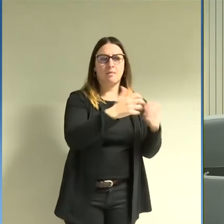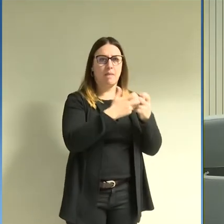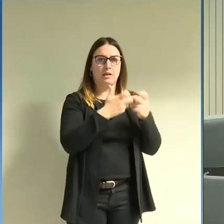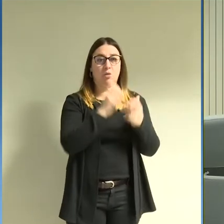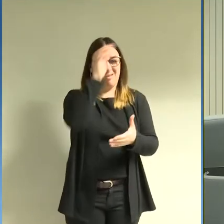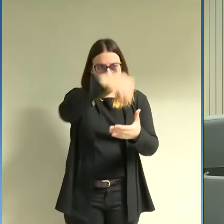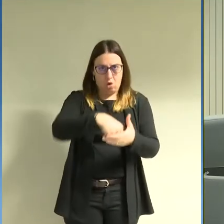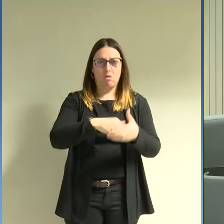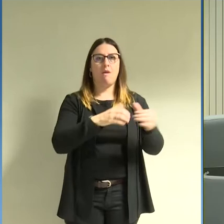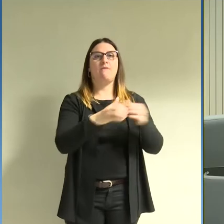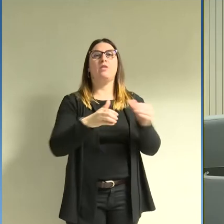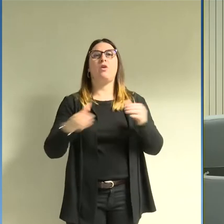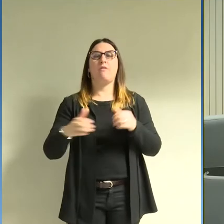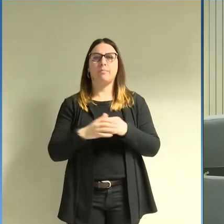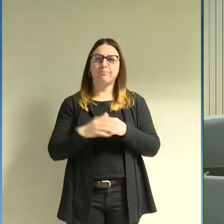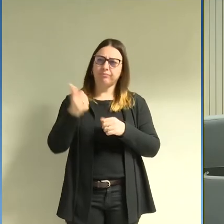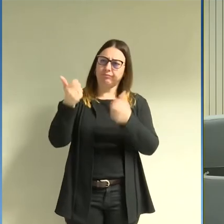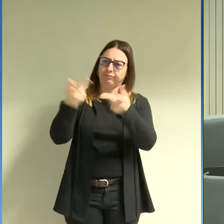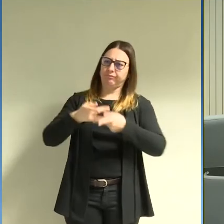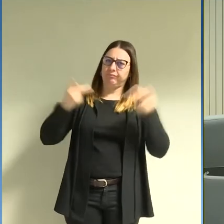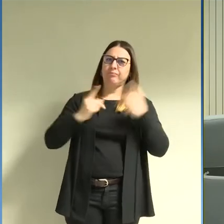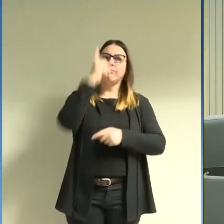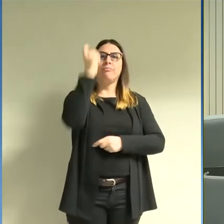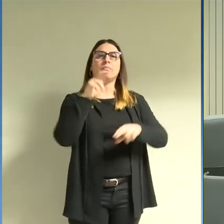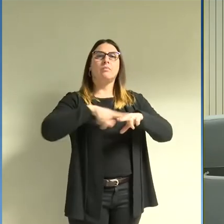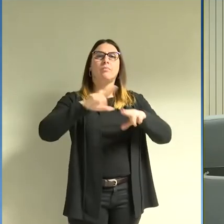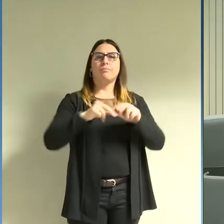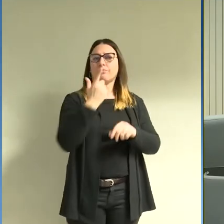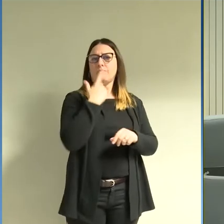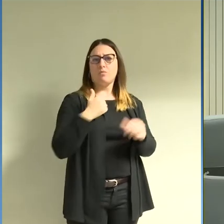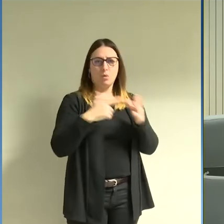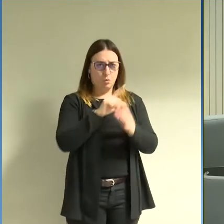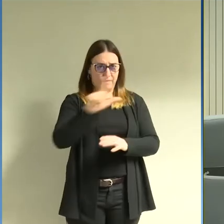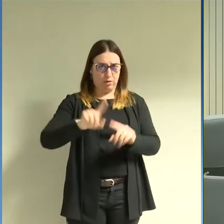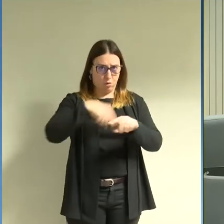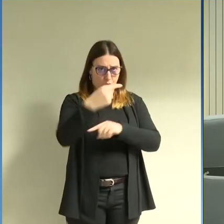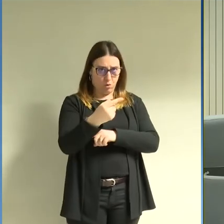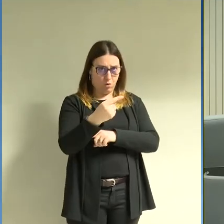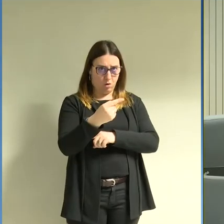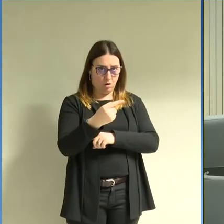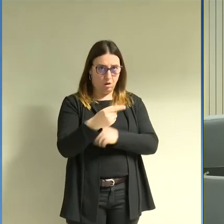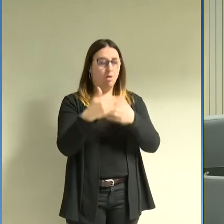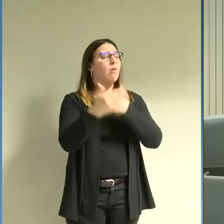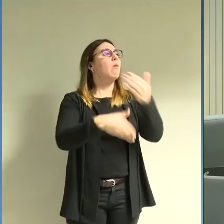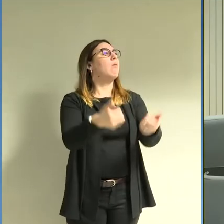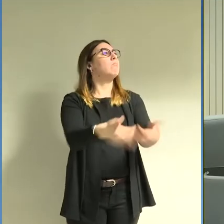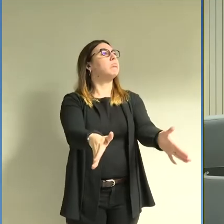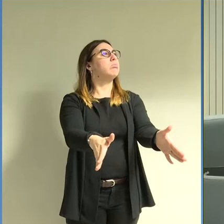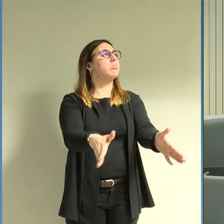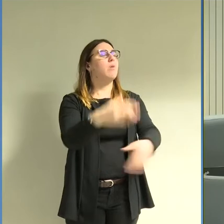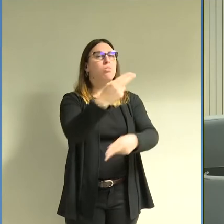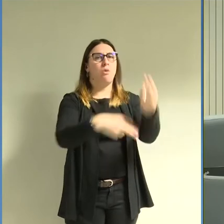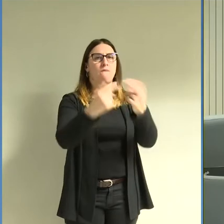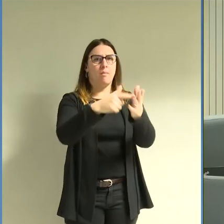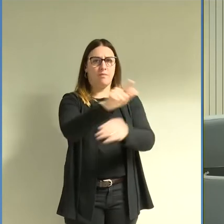ville vous avez annoncé donc le démarrage des travaux en juin 2022 pour une mise en service donc en novembre à 23